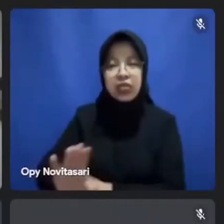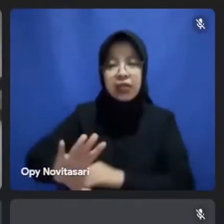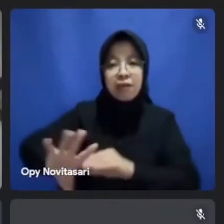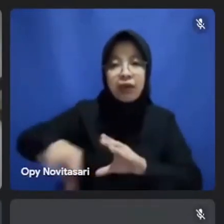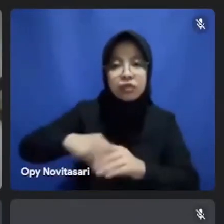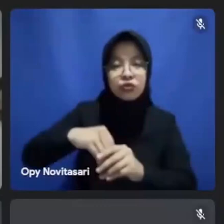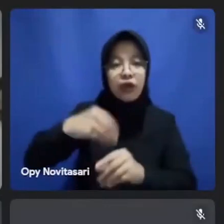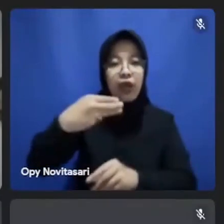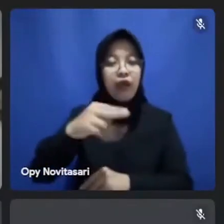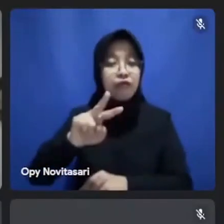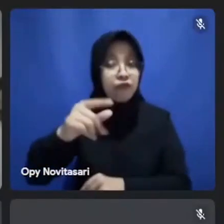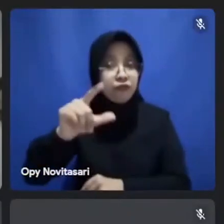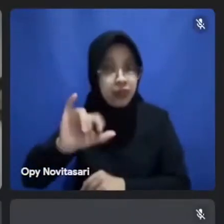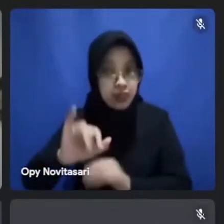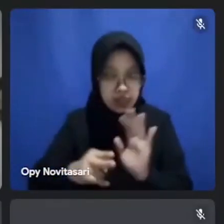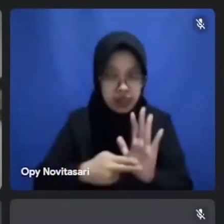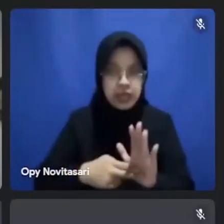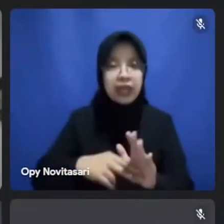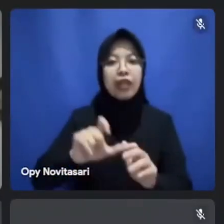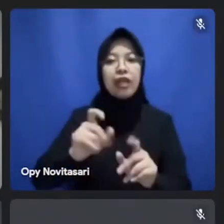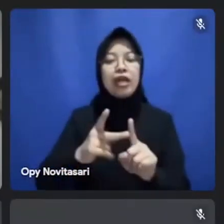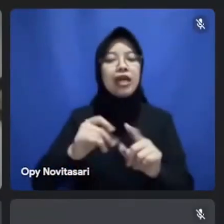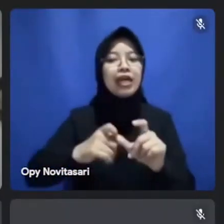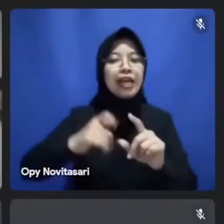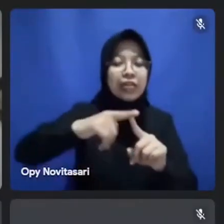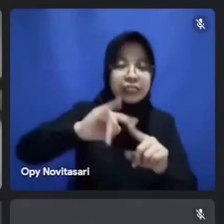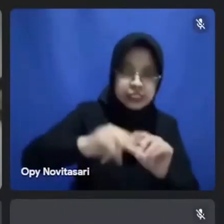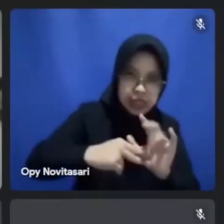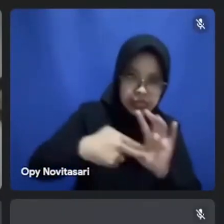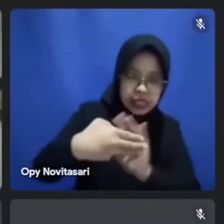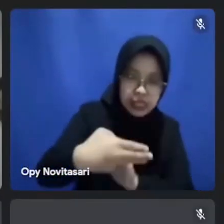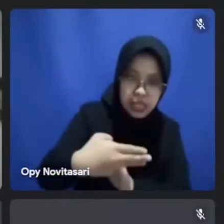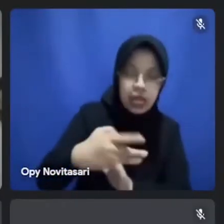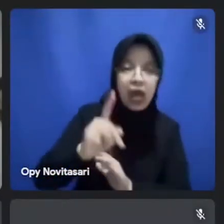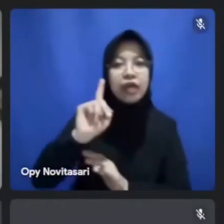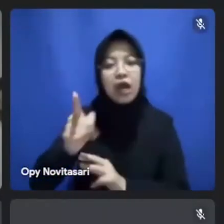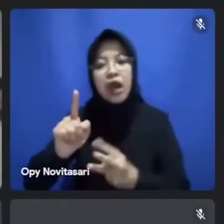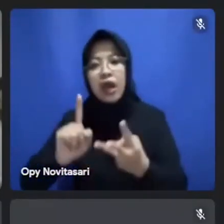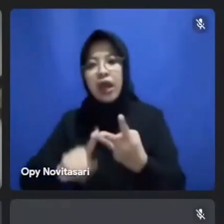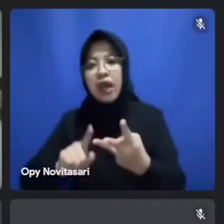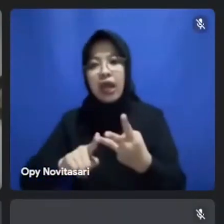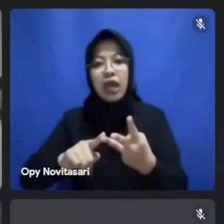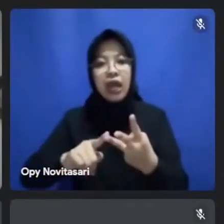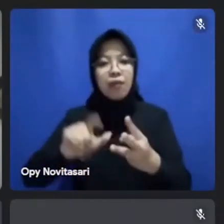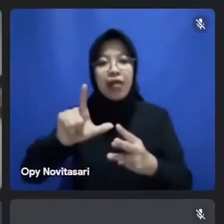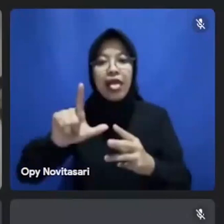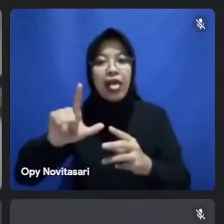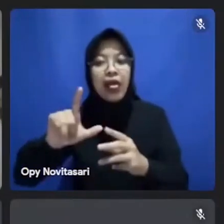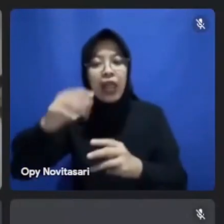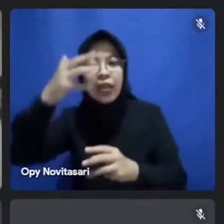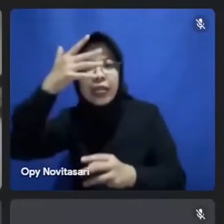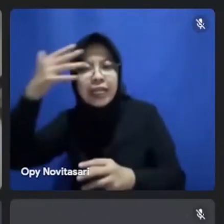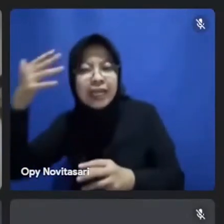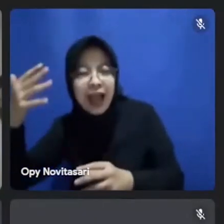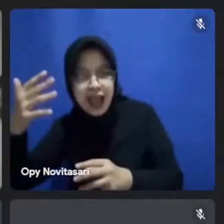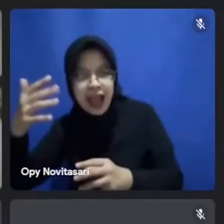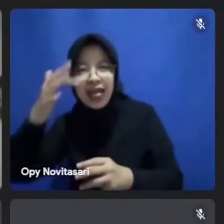glenny termasukr termasuk ee Mbak Lidia termasuk